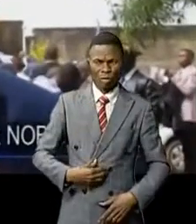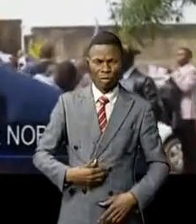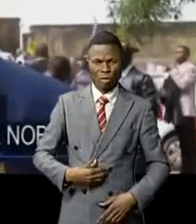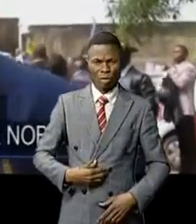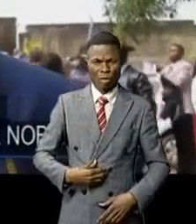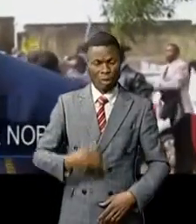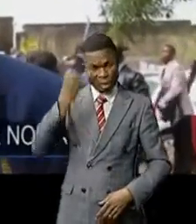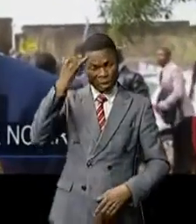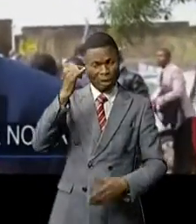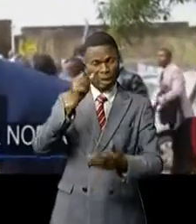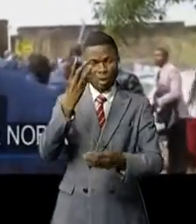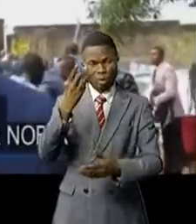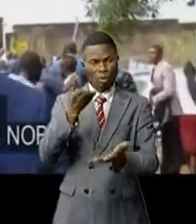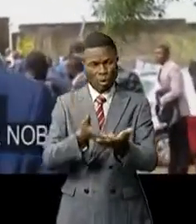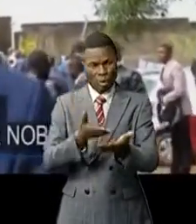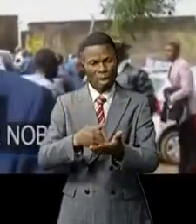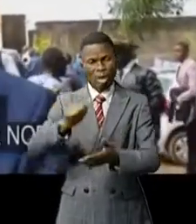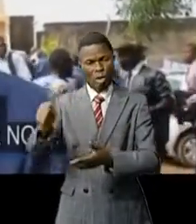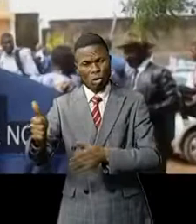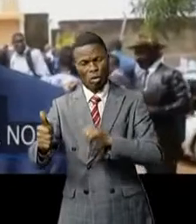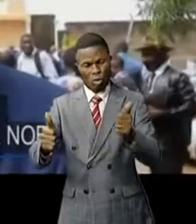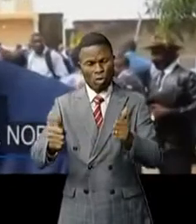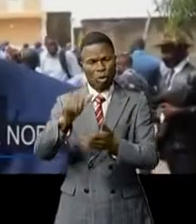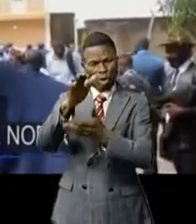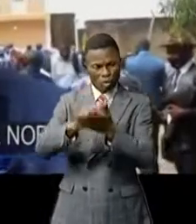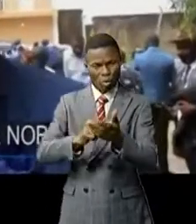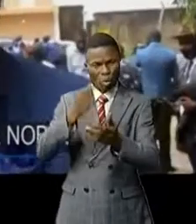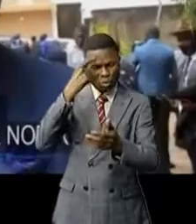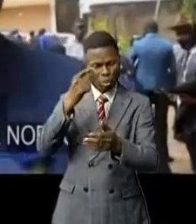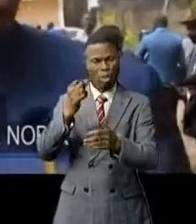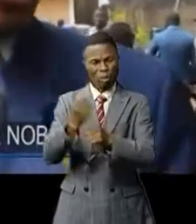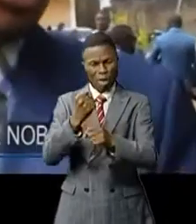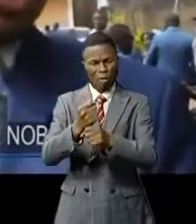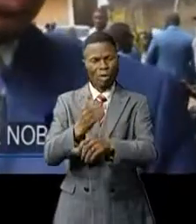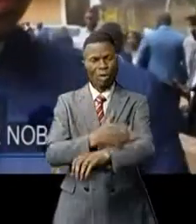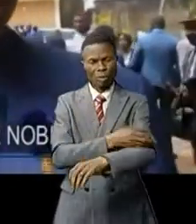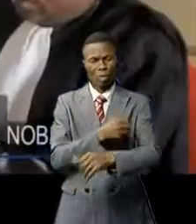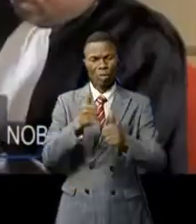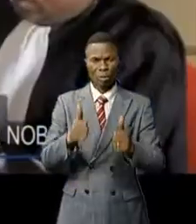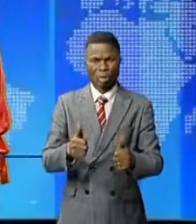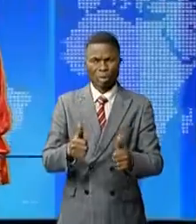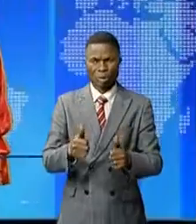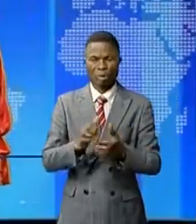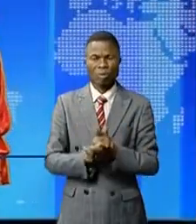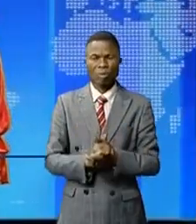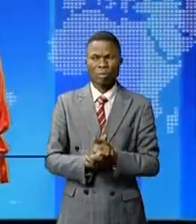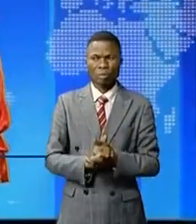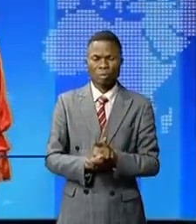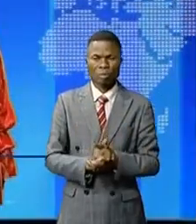c'est sur ces trois piliers-là que les autres seront comme étant des accessoires et puis nous allons continuer. Signalons qui.